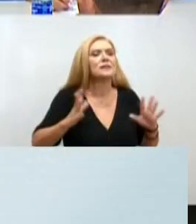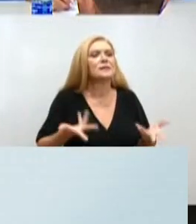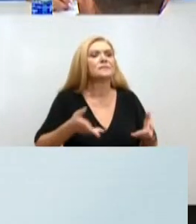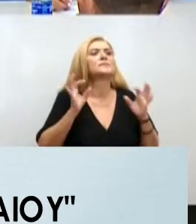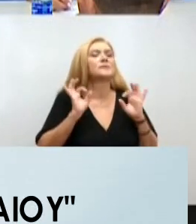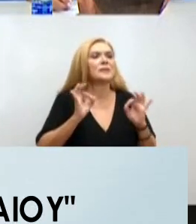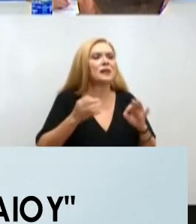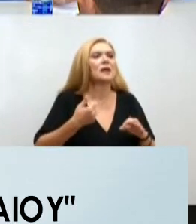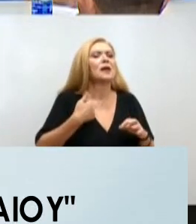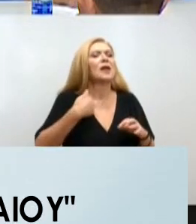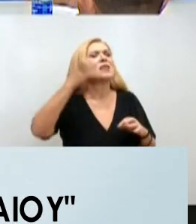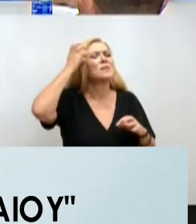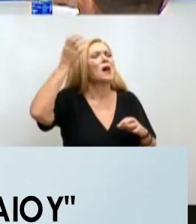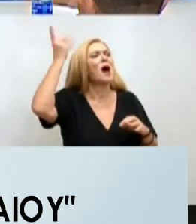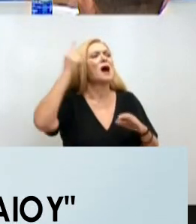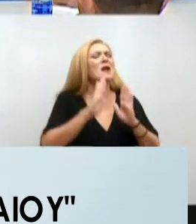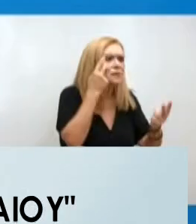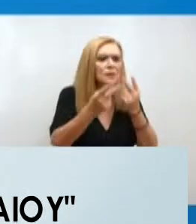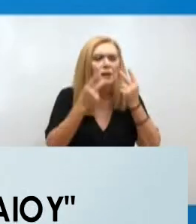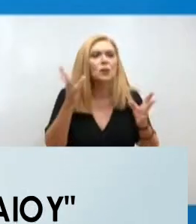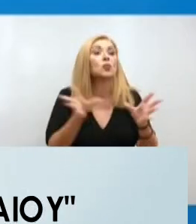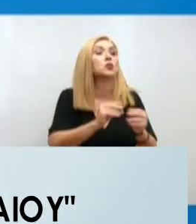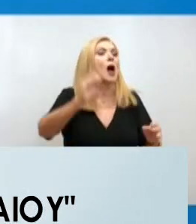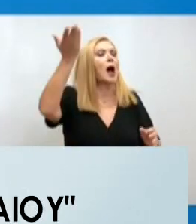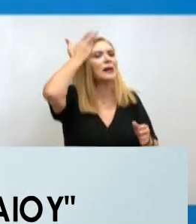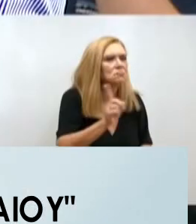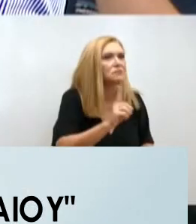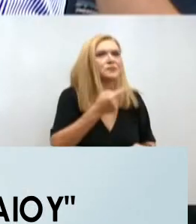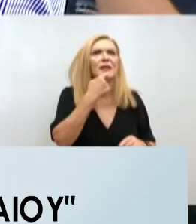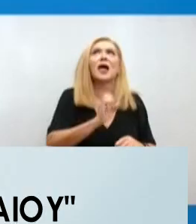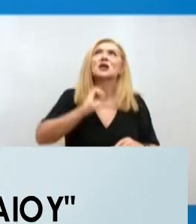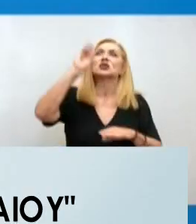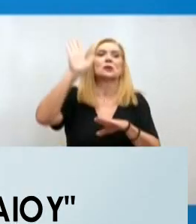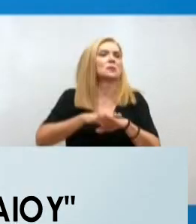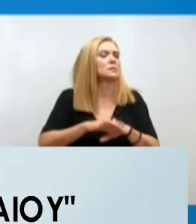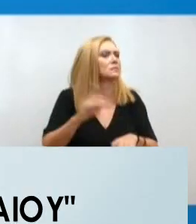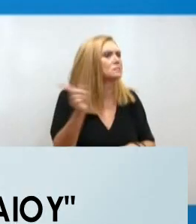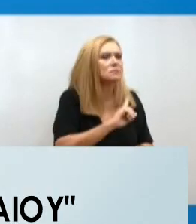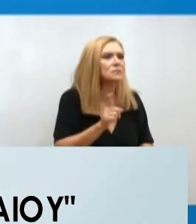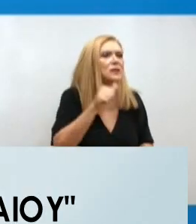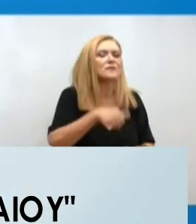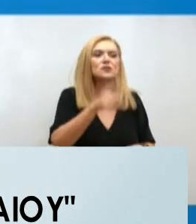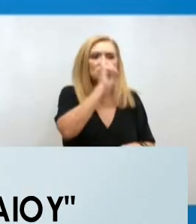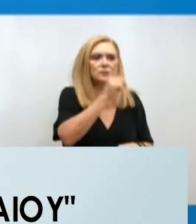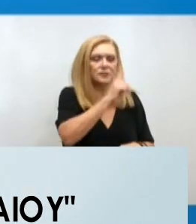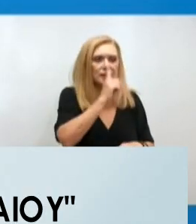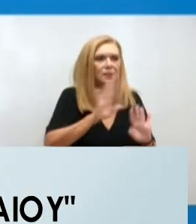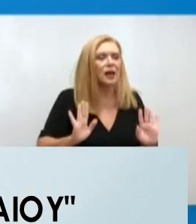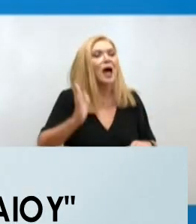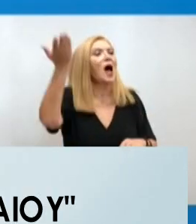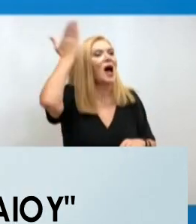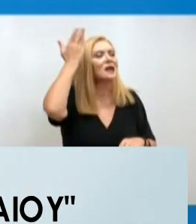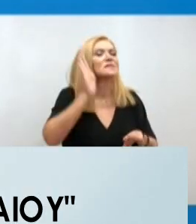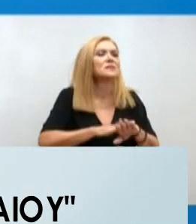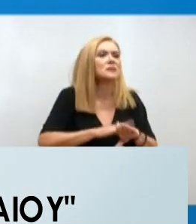Δρυμή κατηγορώ κατά της ακολουθούμενης κυβερνητικής πολιτικής. Από τον Δημήτρη Νατσιό. Η ακρίβεια, κυρίες και κύριοι, οφείλεται στην